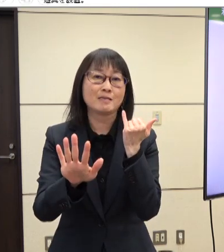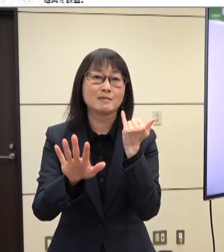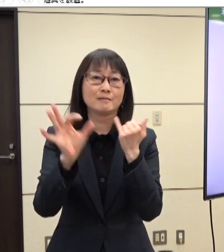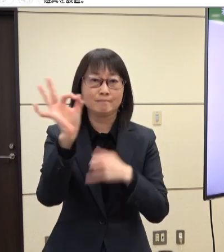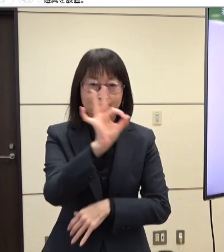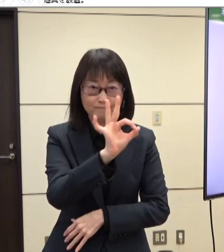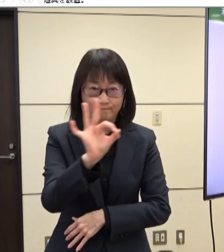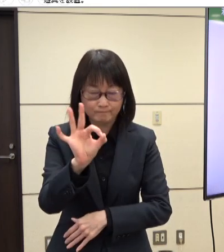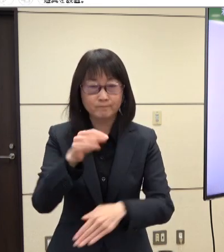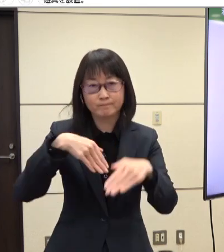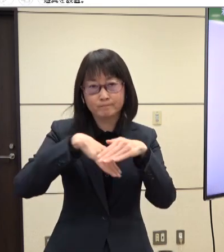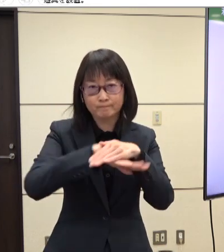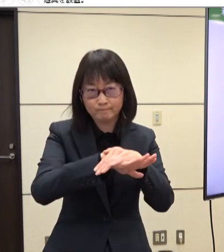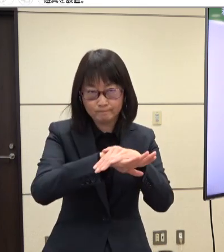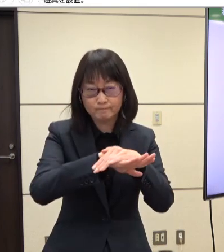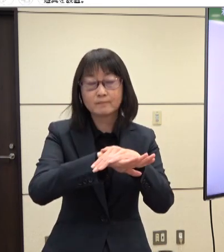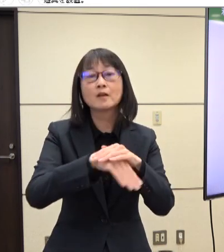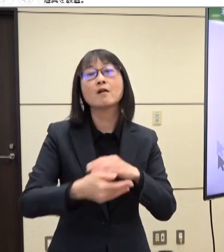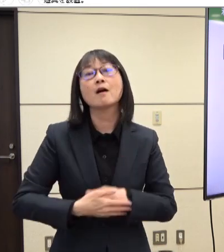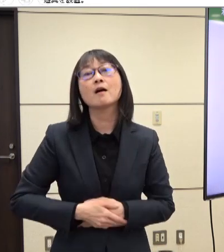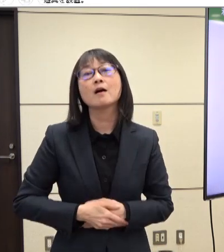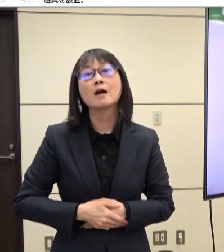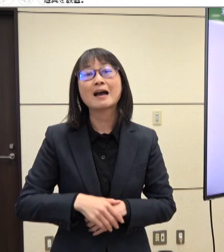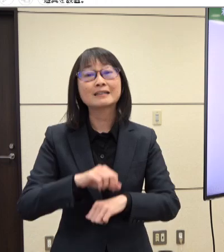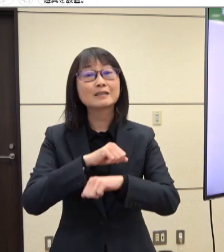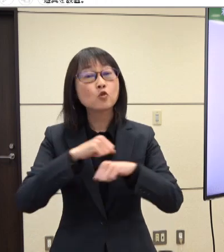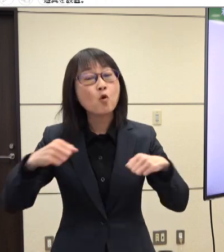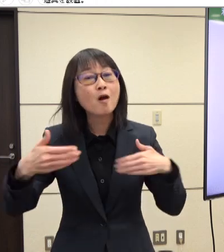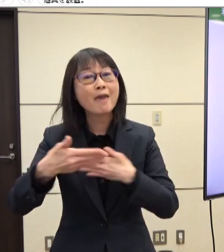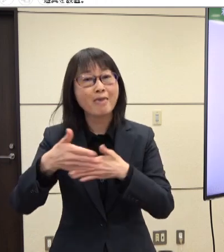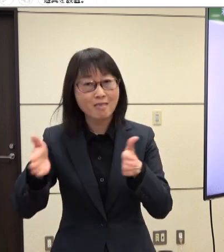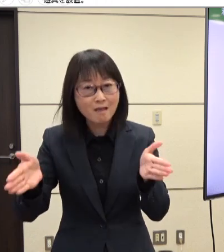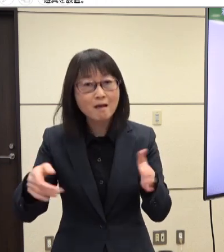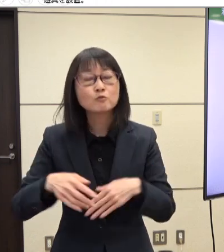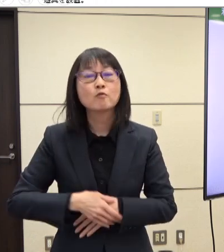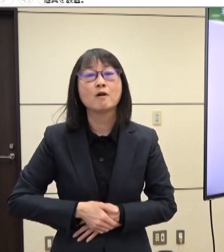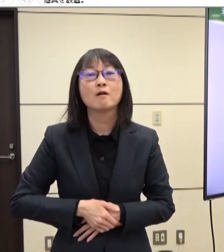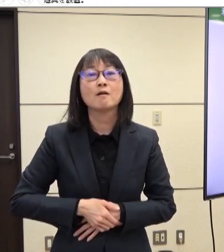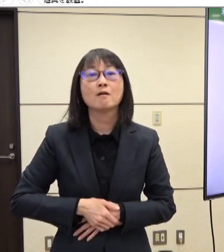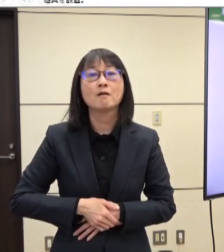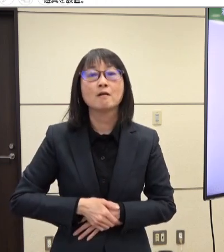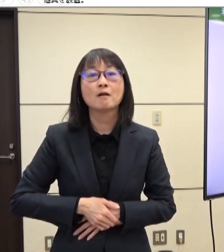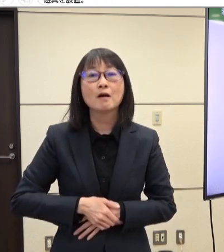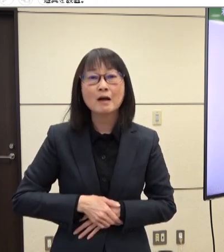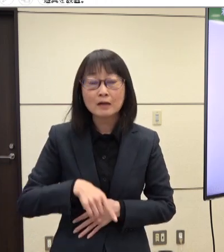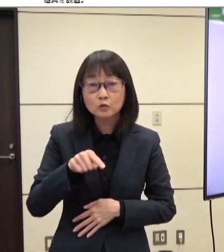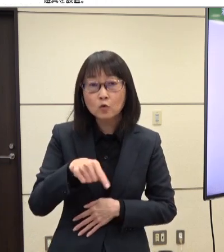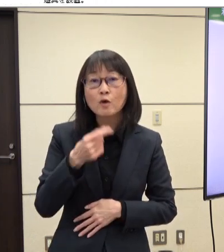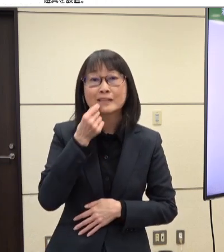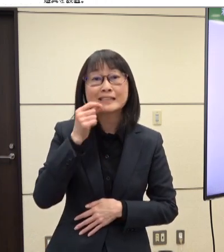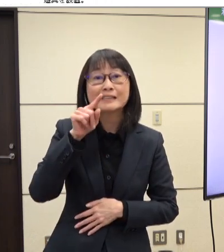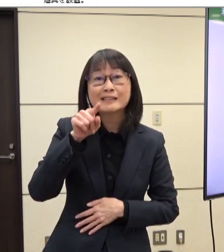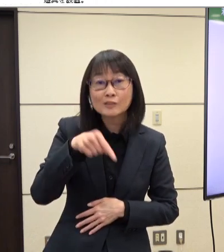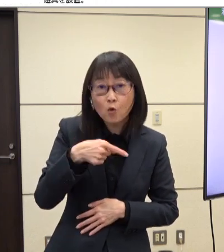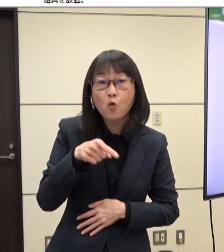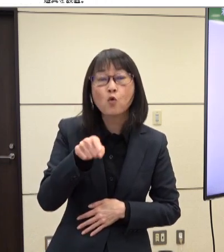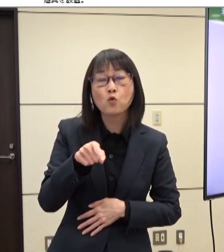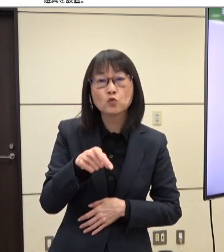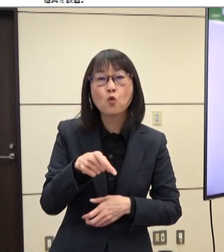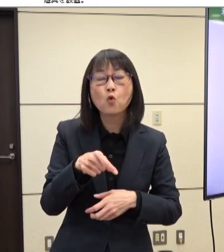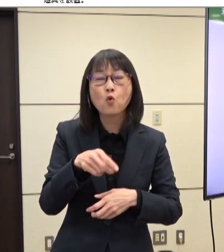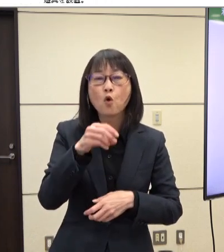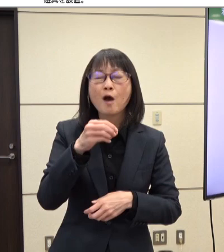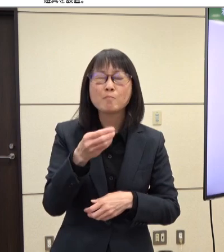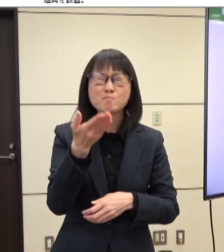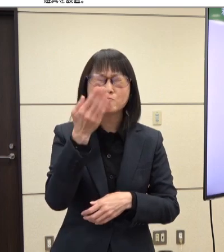目的スペースホール、さらには飯野町の特徴であります和田遺跡の縄文土器とか、